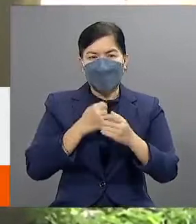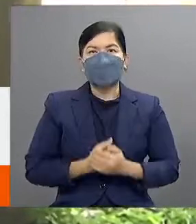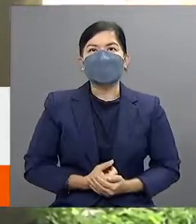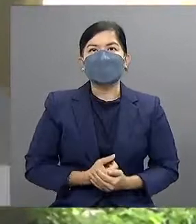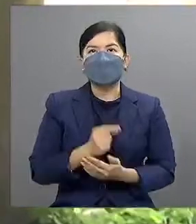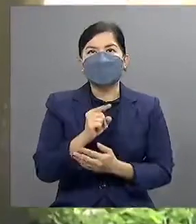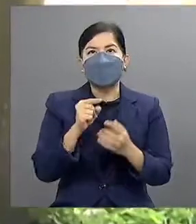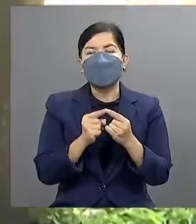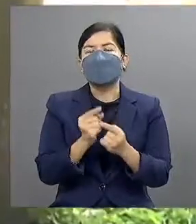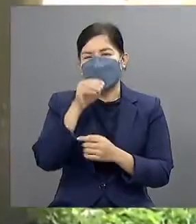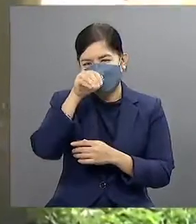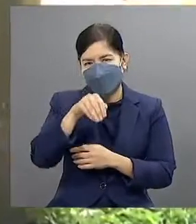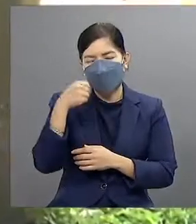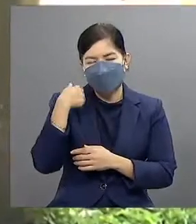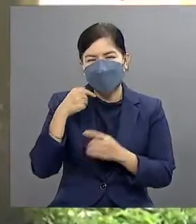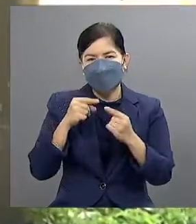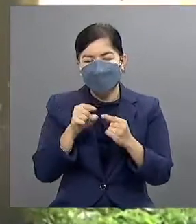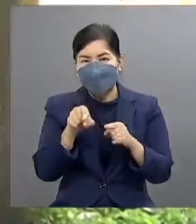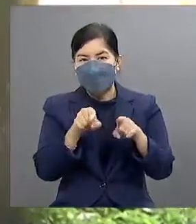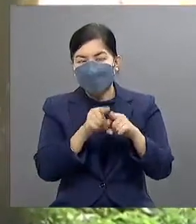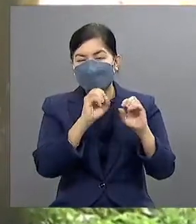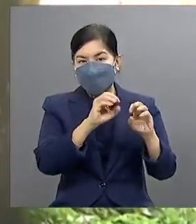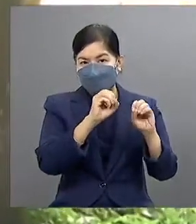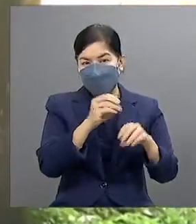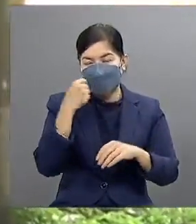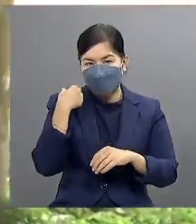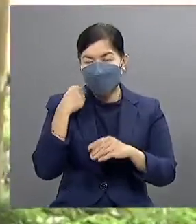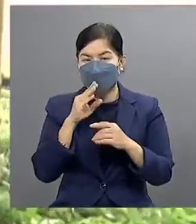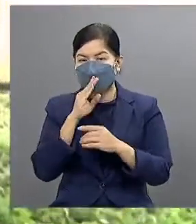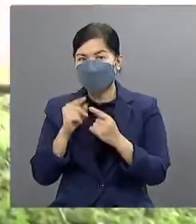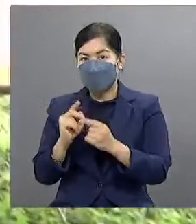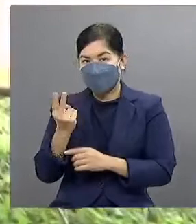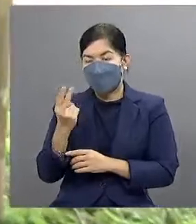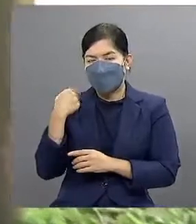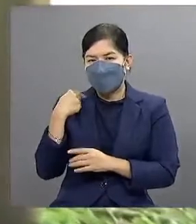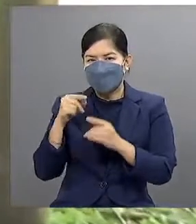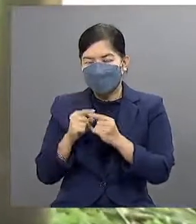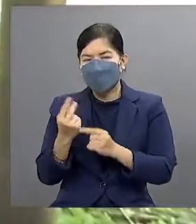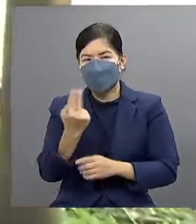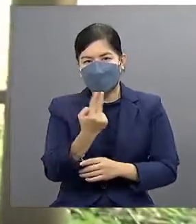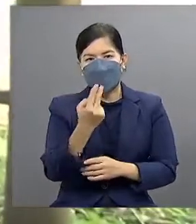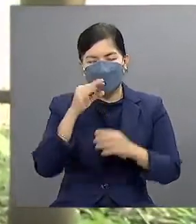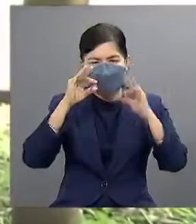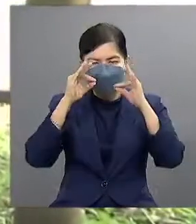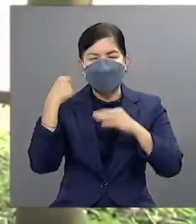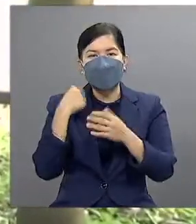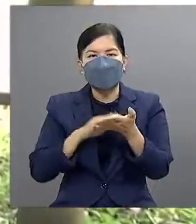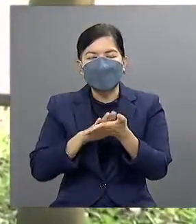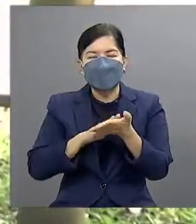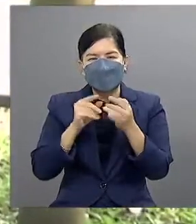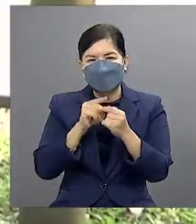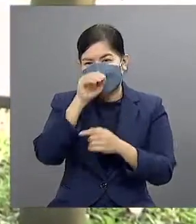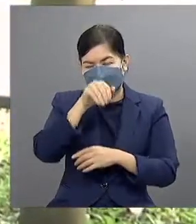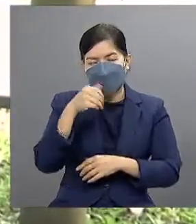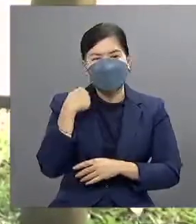ำทีนี้ถ้าได้ตัวนี้ไปคู่กันสองตัว อาทิตย์หนึ่งก็จะสอนสักวันหนึ่งใ